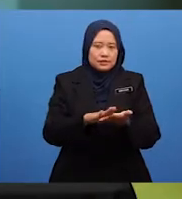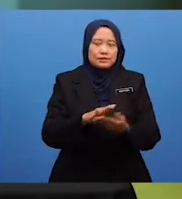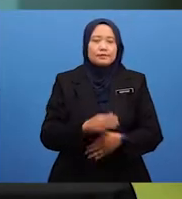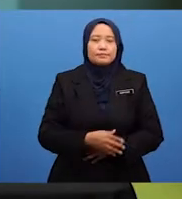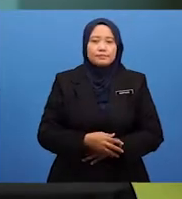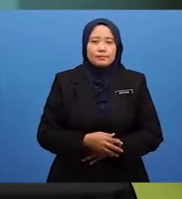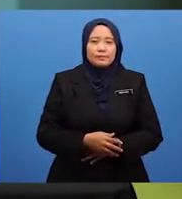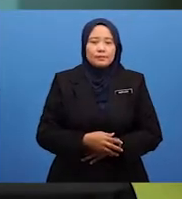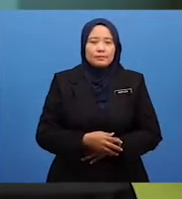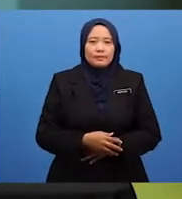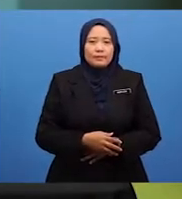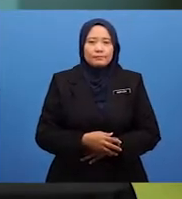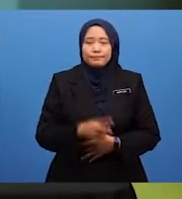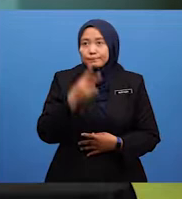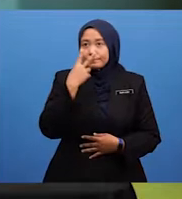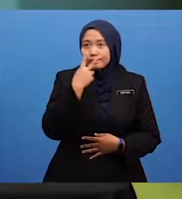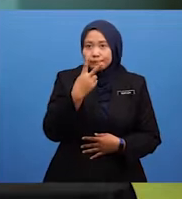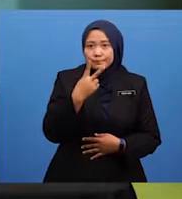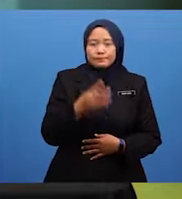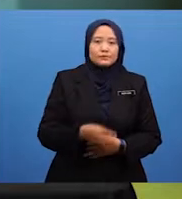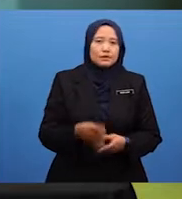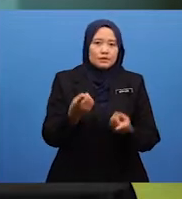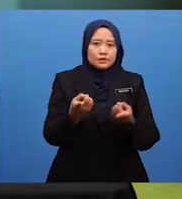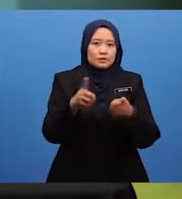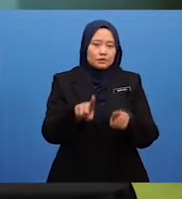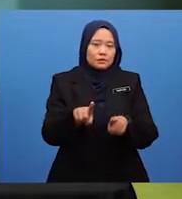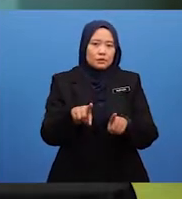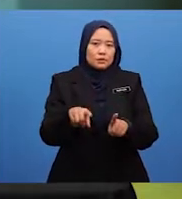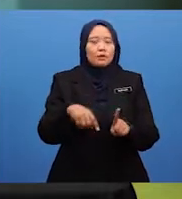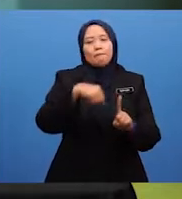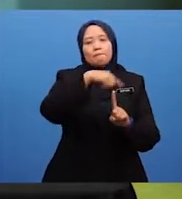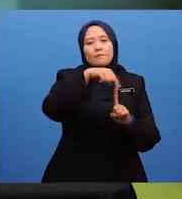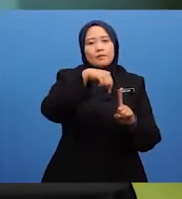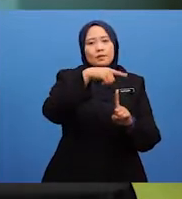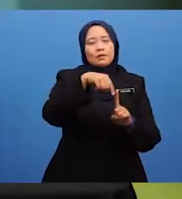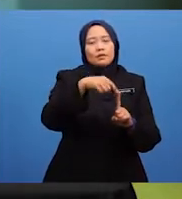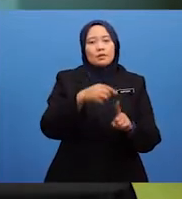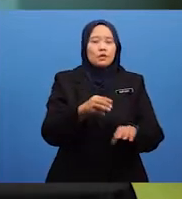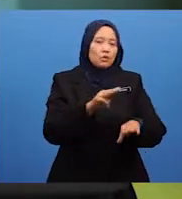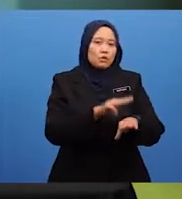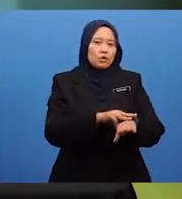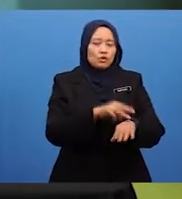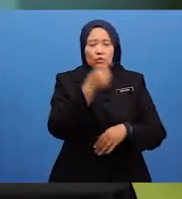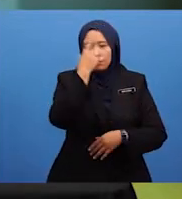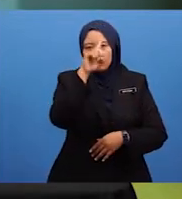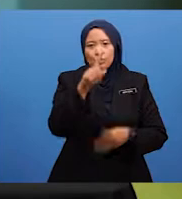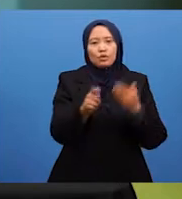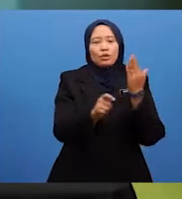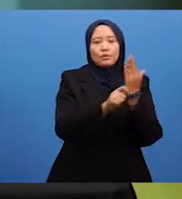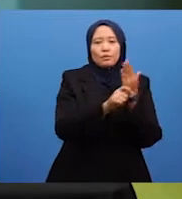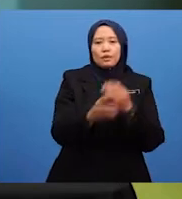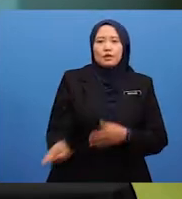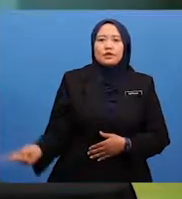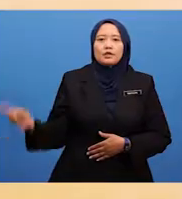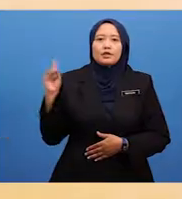Mari kita lihat beberapa situasi. Bilakah waktu yang sesuai untuk menambahkan daya